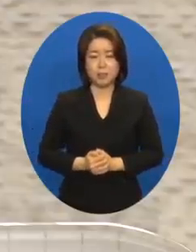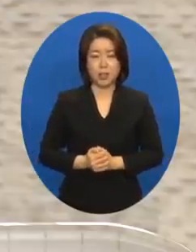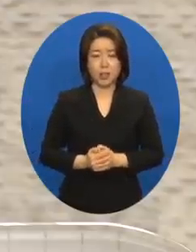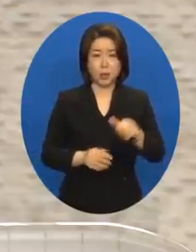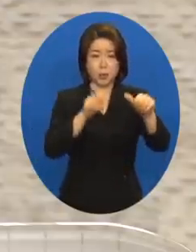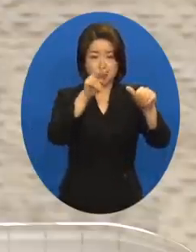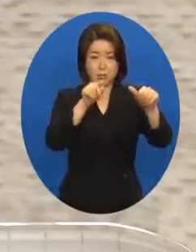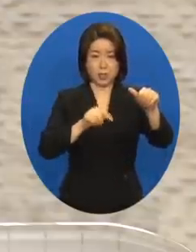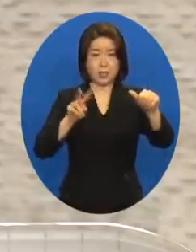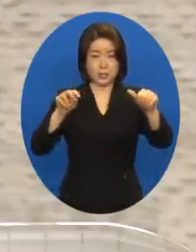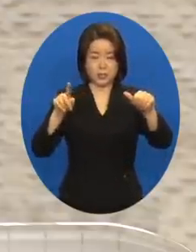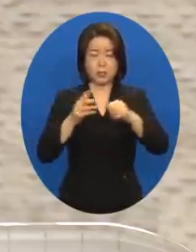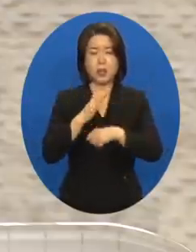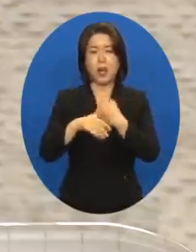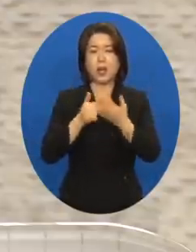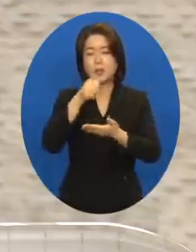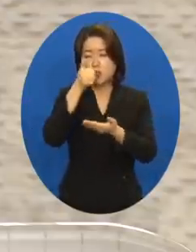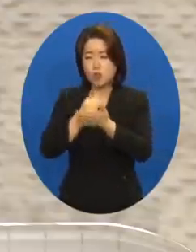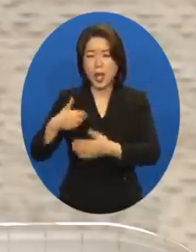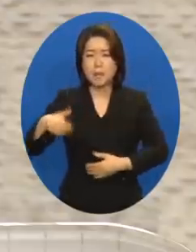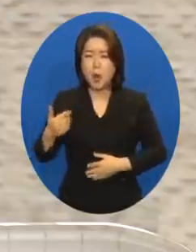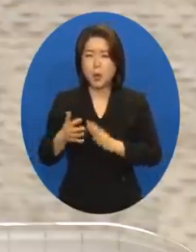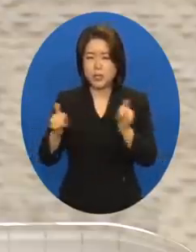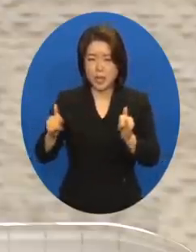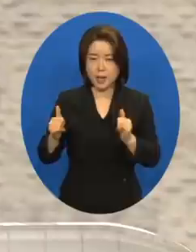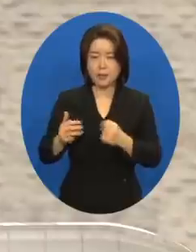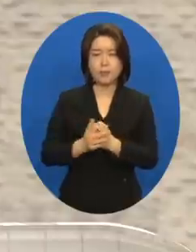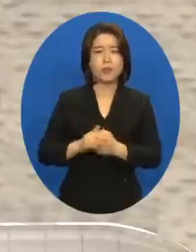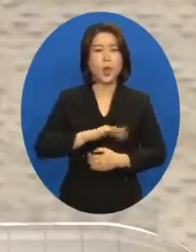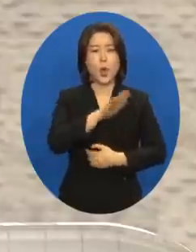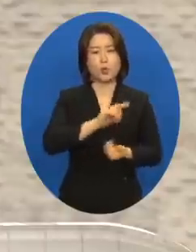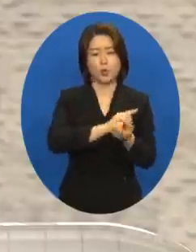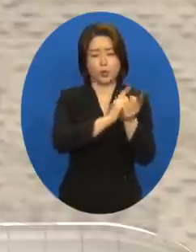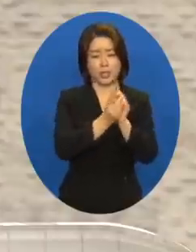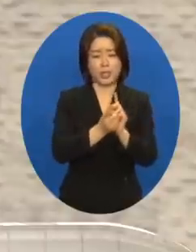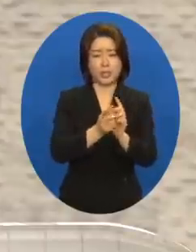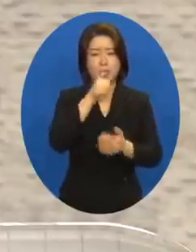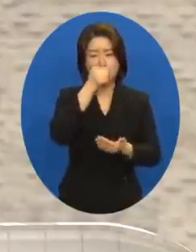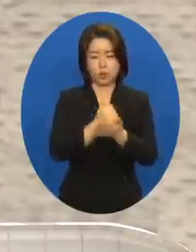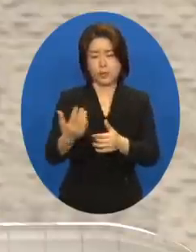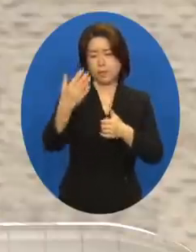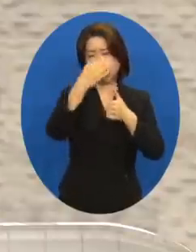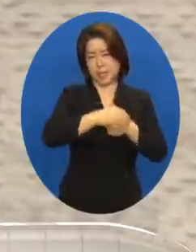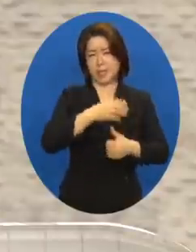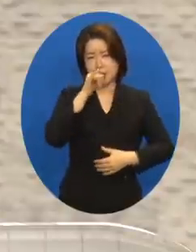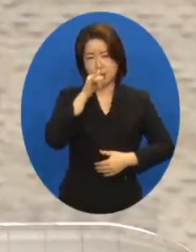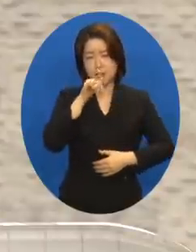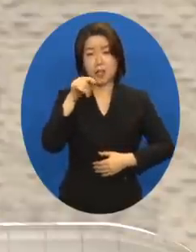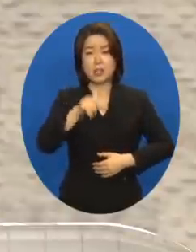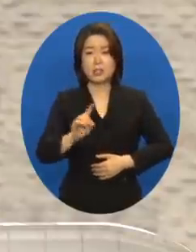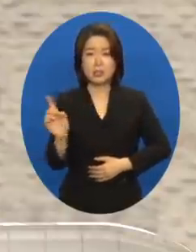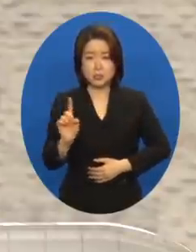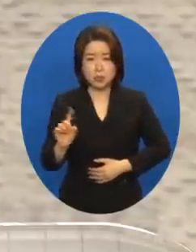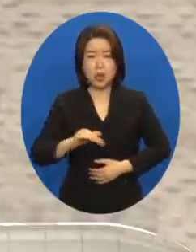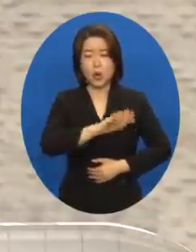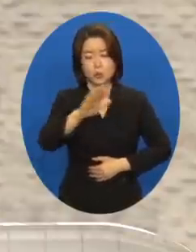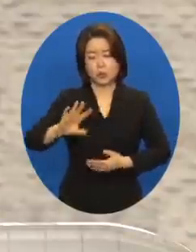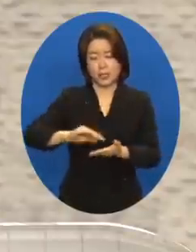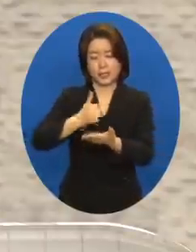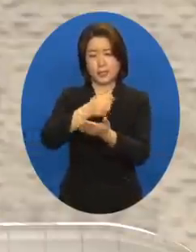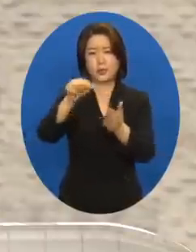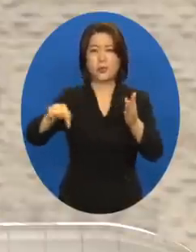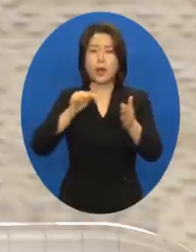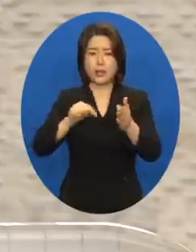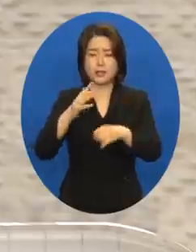모르시는 분 에게 우리 대신으로 죄를 지으셨습니다 그것은 우리가 그리스도 안에서